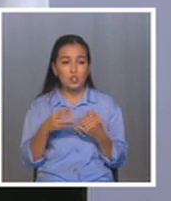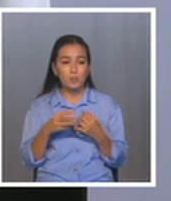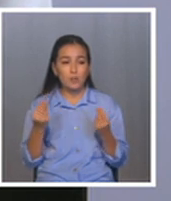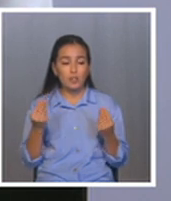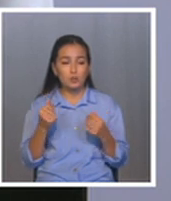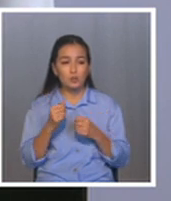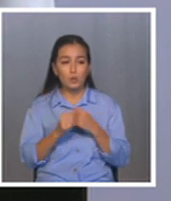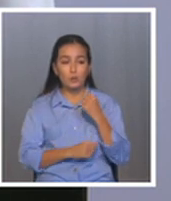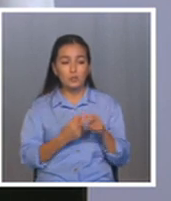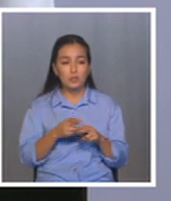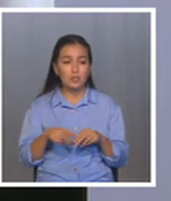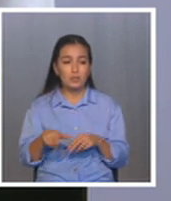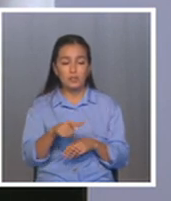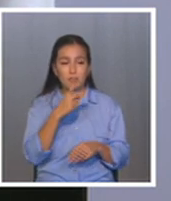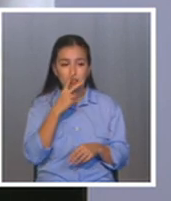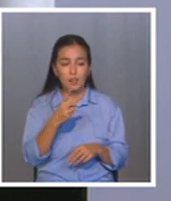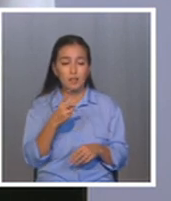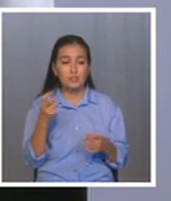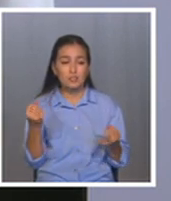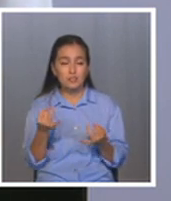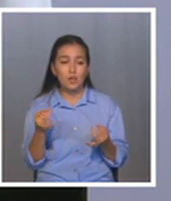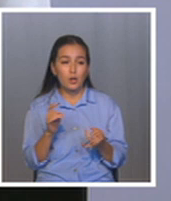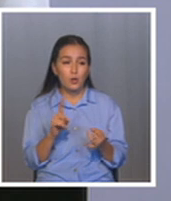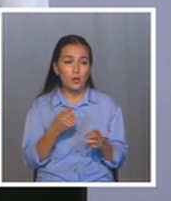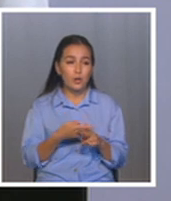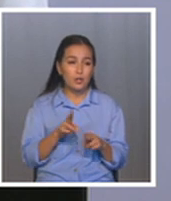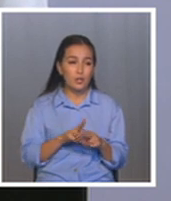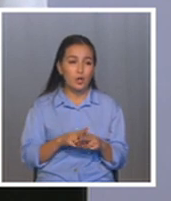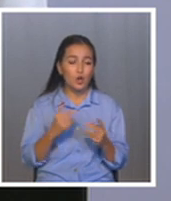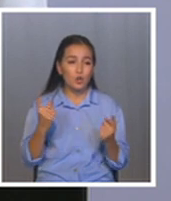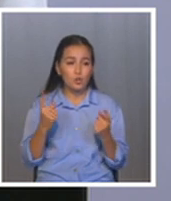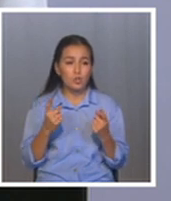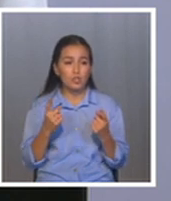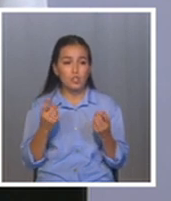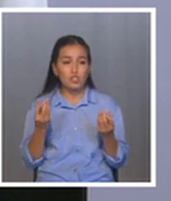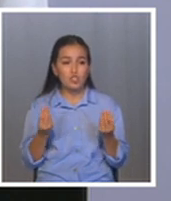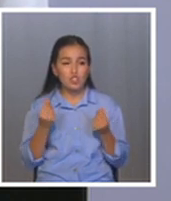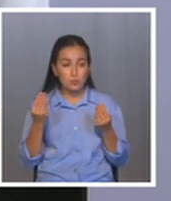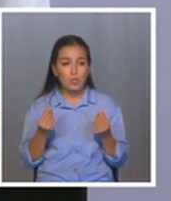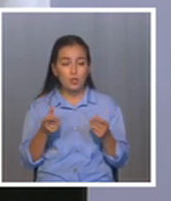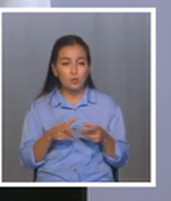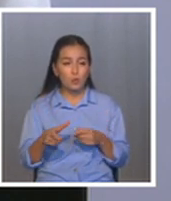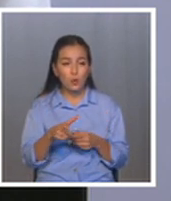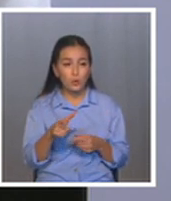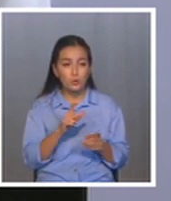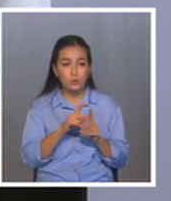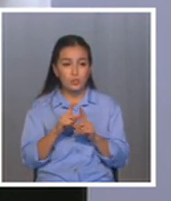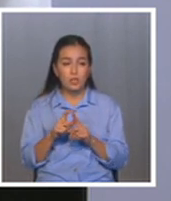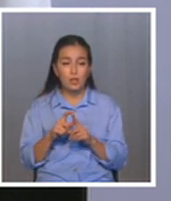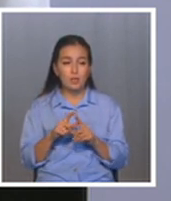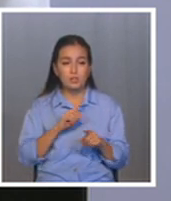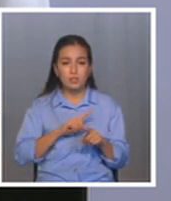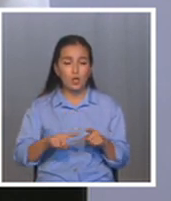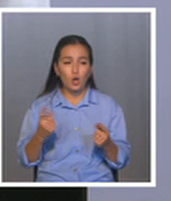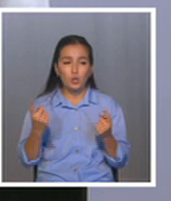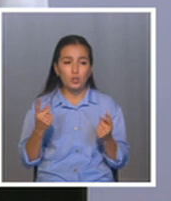оралайық. Бір қызығы оқушылар, бұл Ұлы Жібек жолы деген сөз бірден Ұлы Жібек